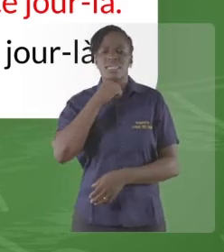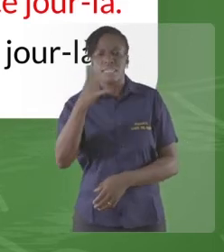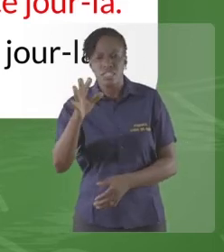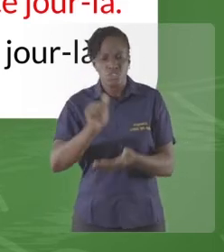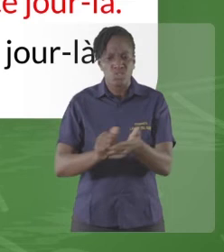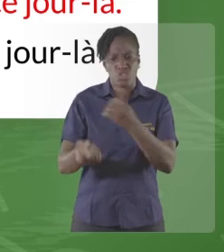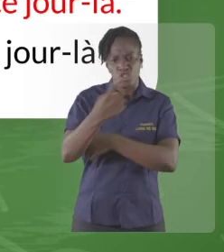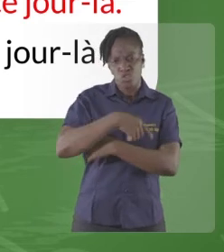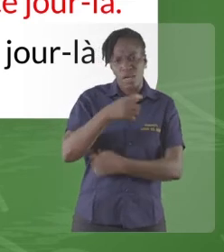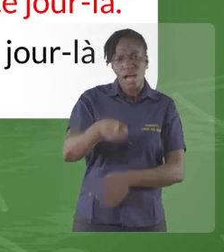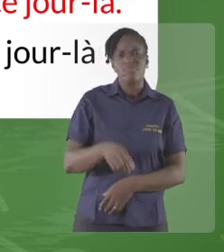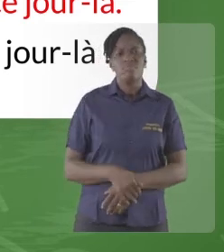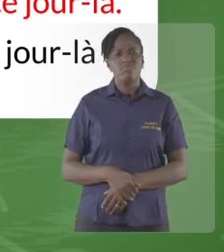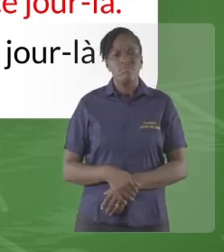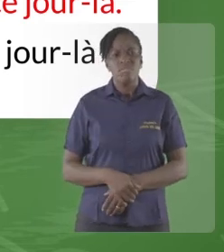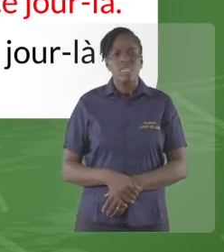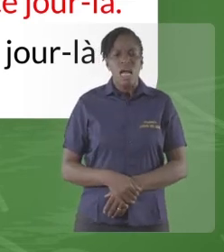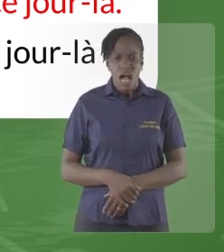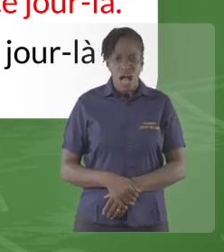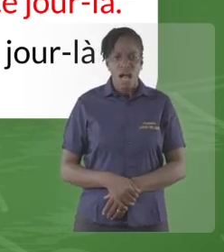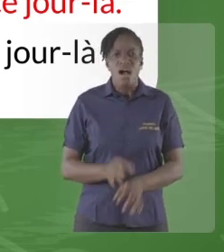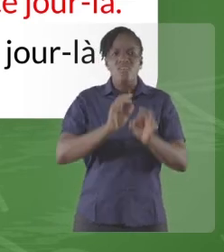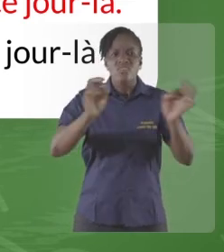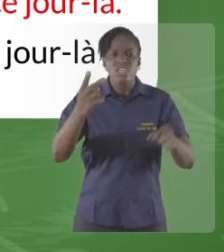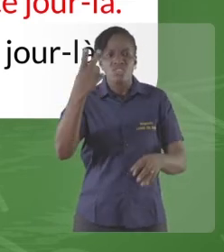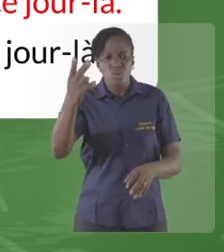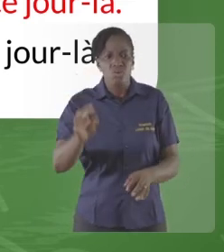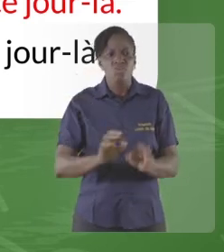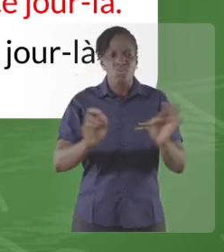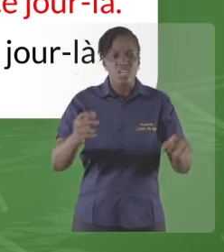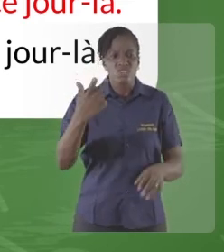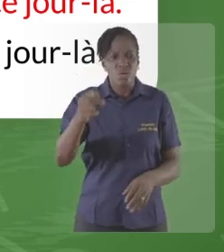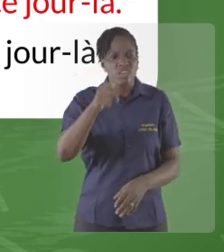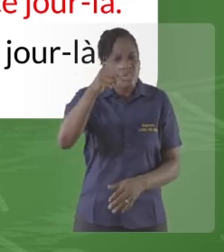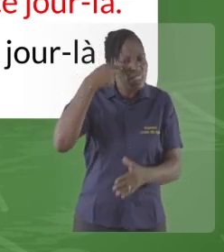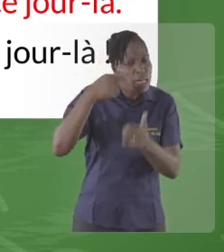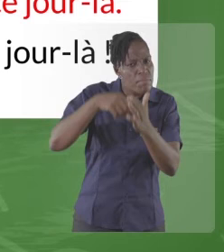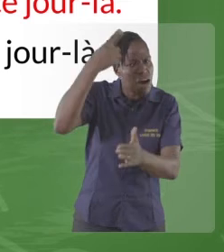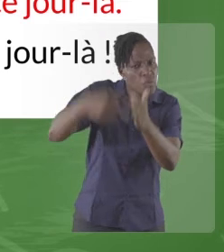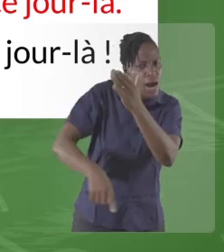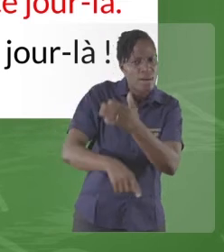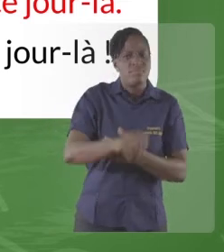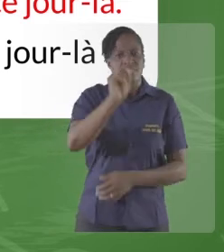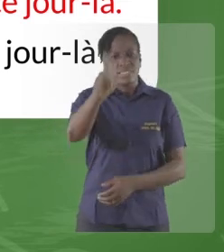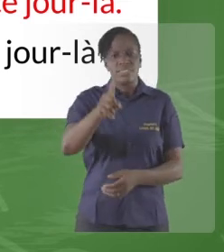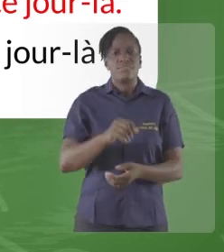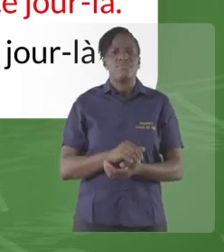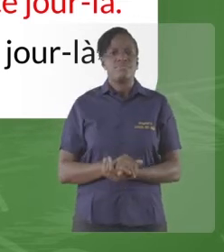Que remarques-tu ici, contrairement à la 2e phrase au style direct?